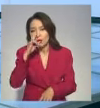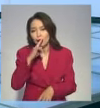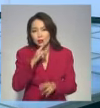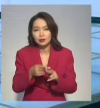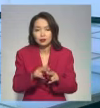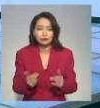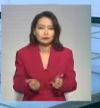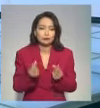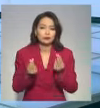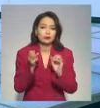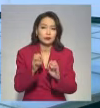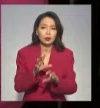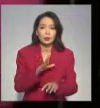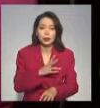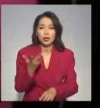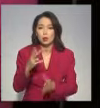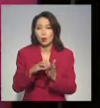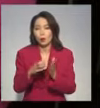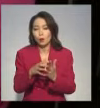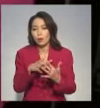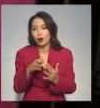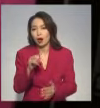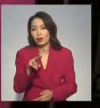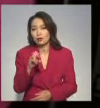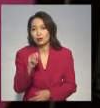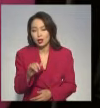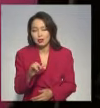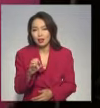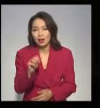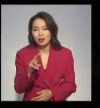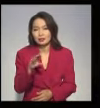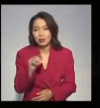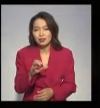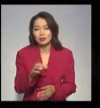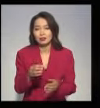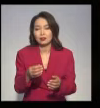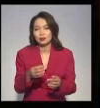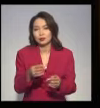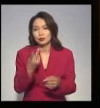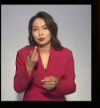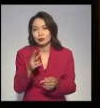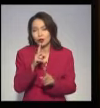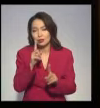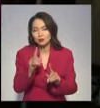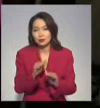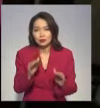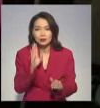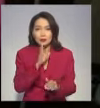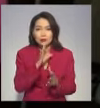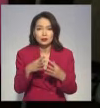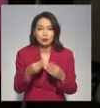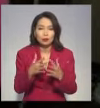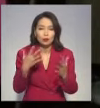вносили свои пожертвования. В трешку в поселке Ахтас заселилась мама с двумя особенными детьми. Семья больше 20 лет скиталась по